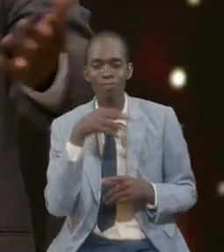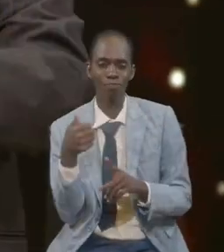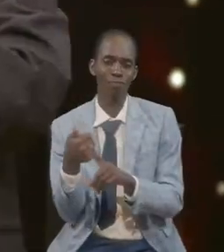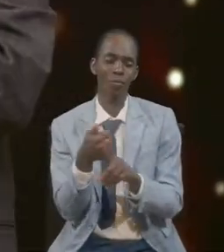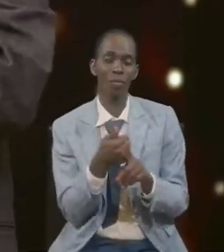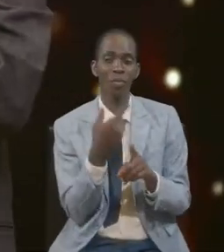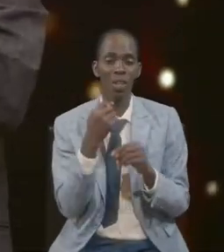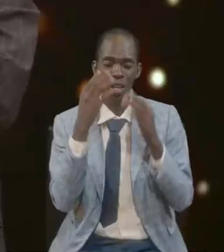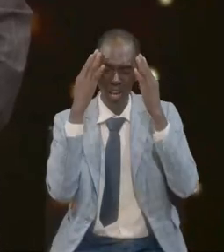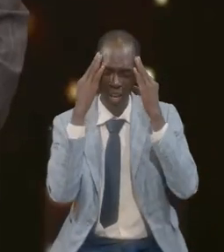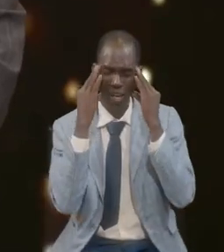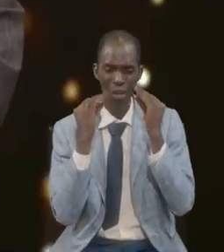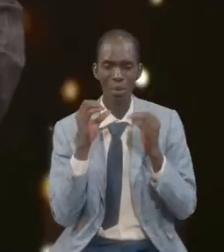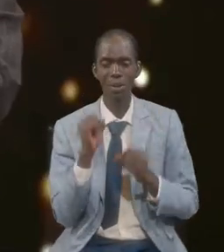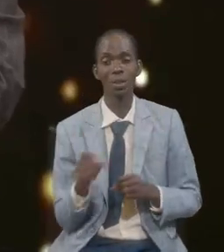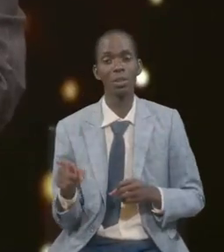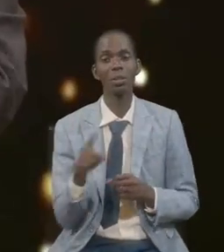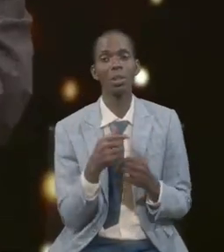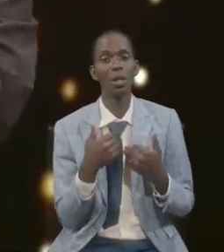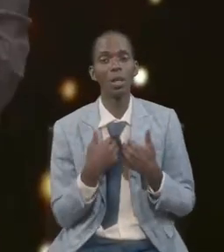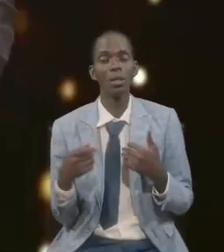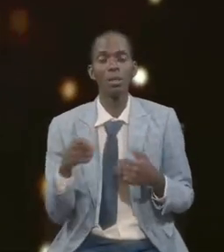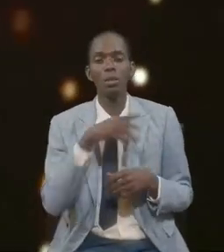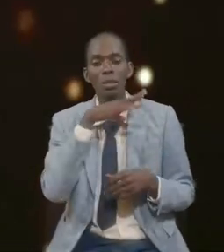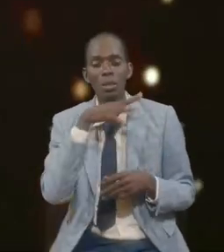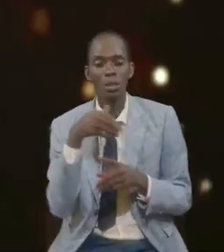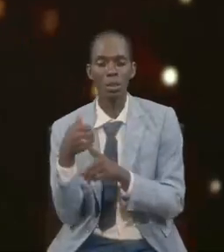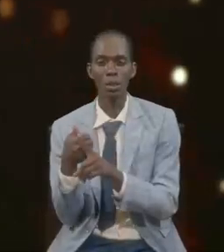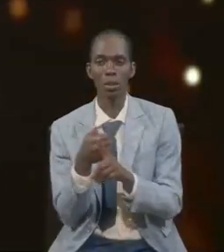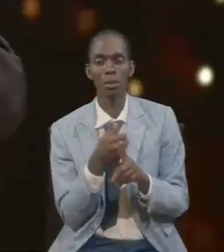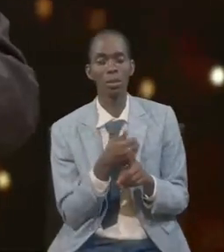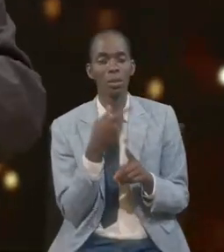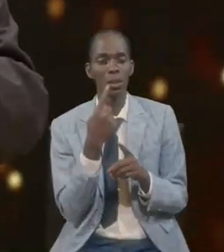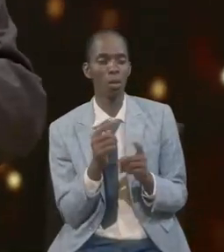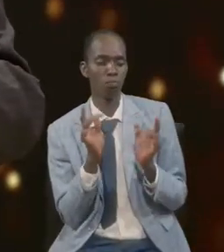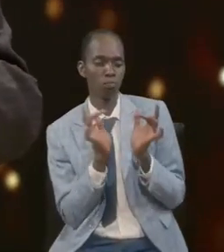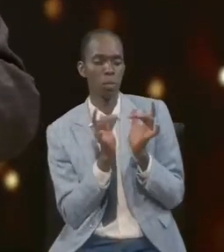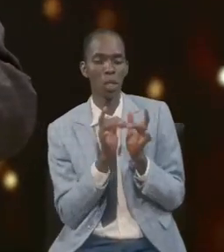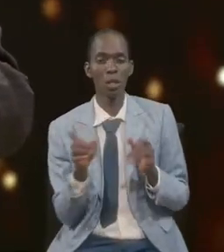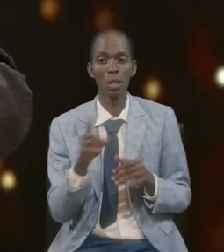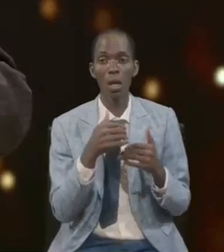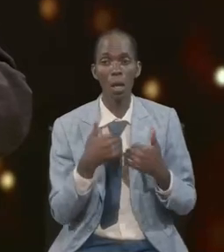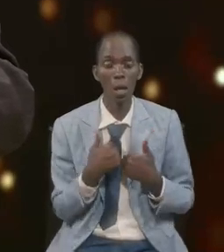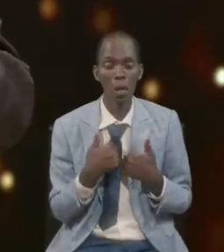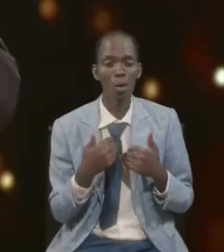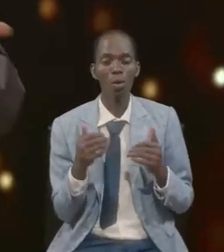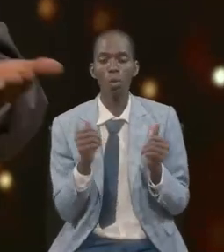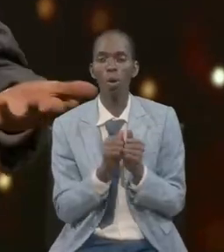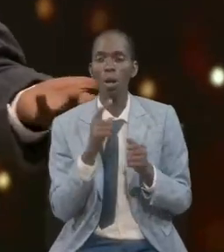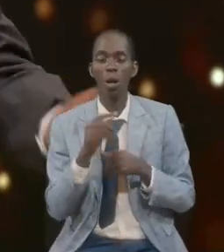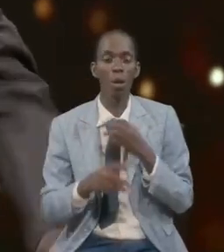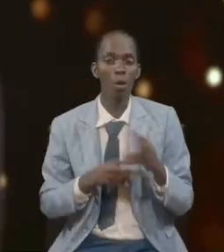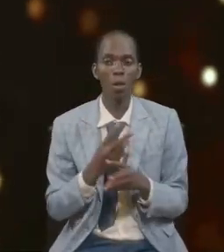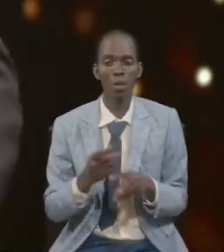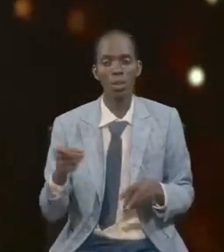qu'ils ont. La connaissance, ils se corrompent avec ça. Les expériences qu'ils ont faites. Alors,